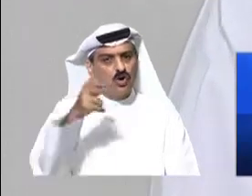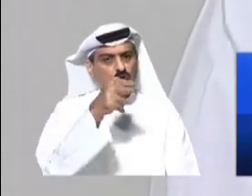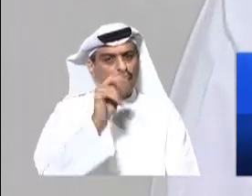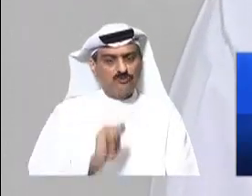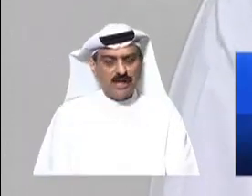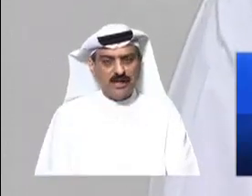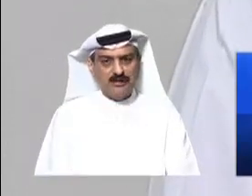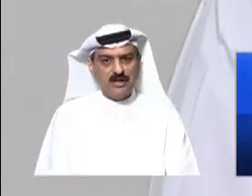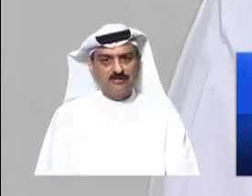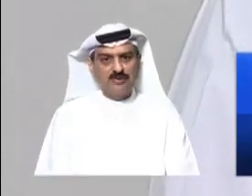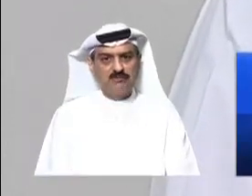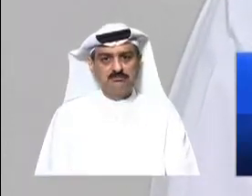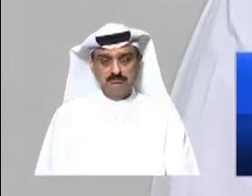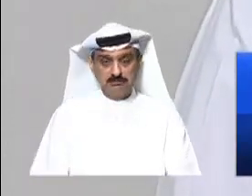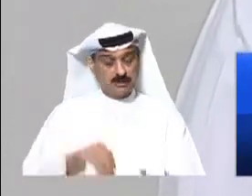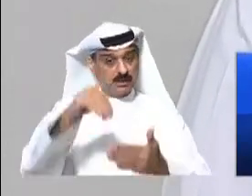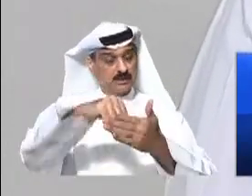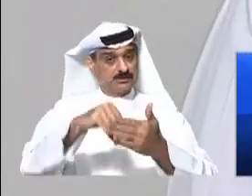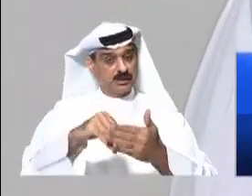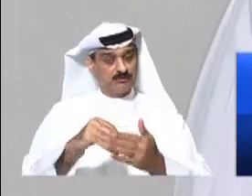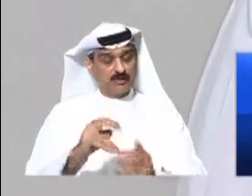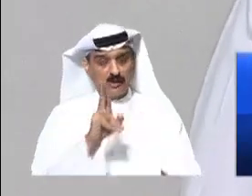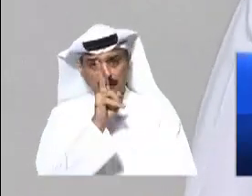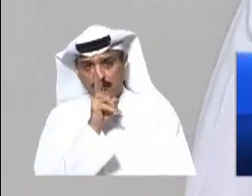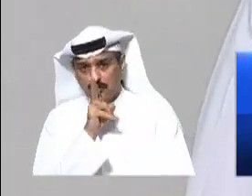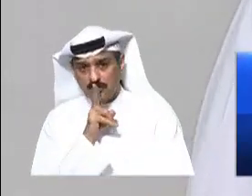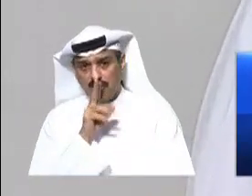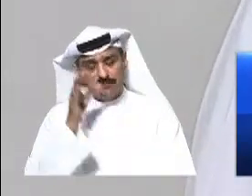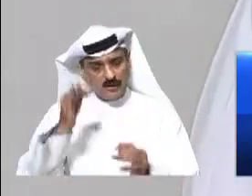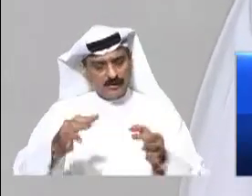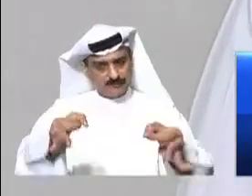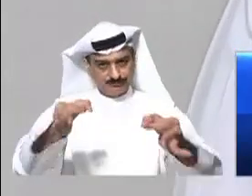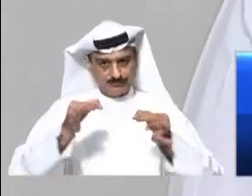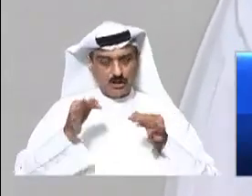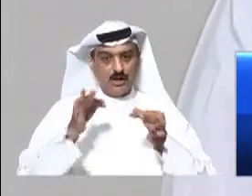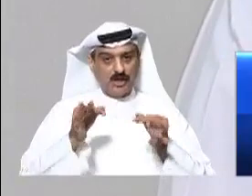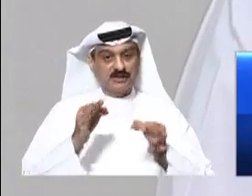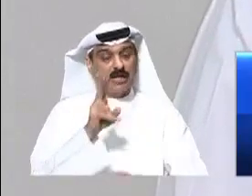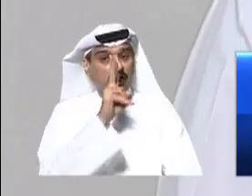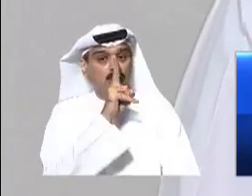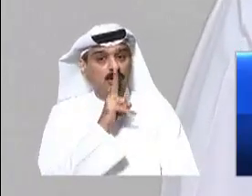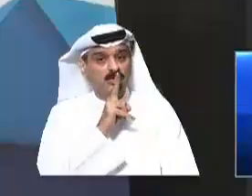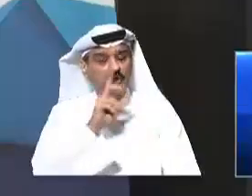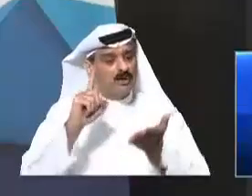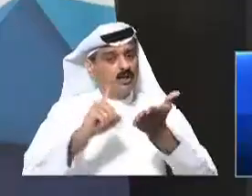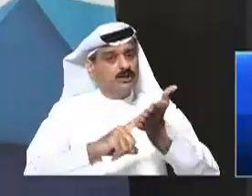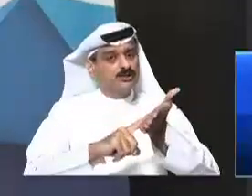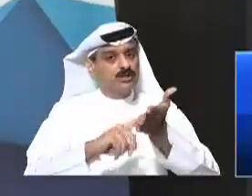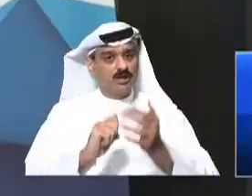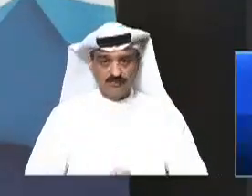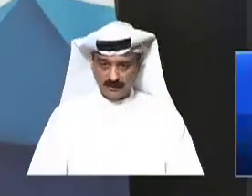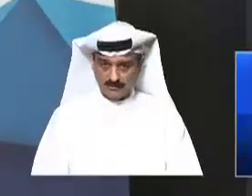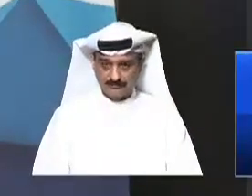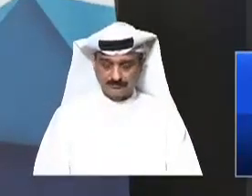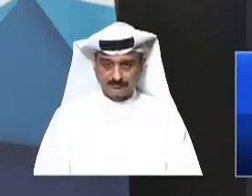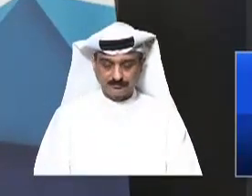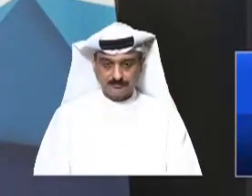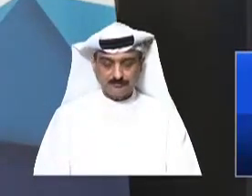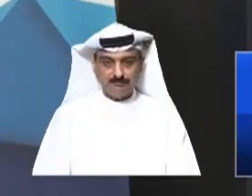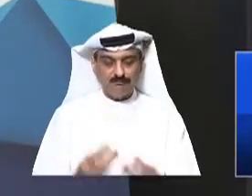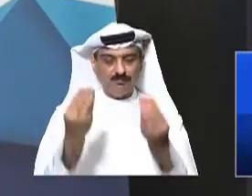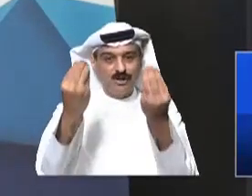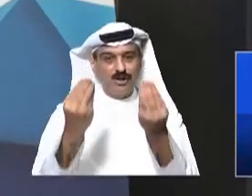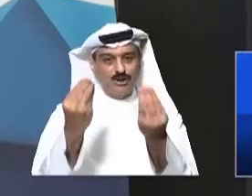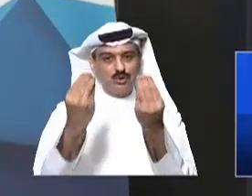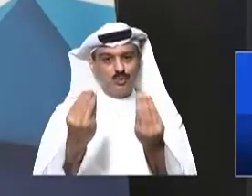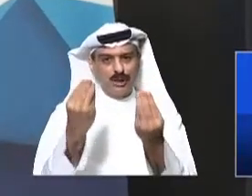تشوه هذه الديمقراطية. إحنا حريصين على أن يظهر هذا الحدث المهم بصورته الصحيحة. العد التنازلي لعملية